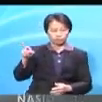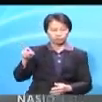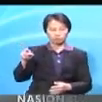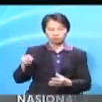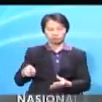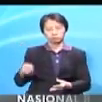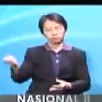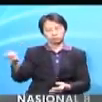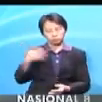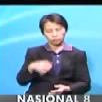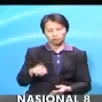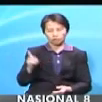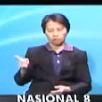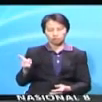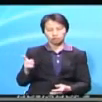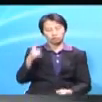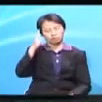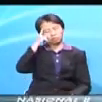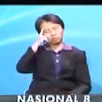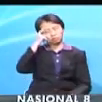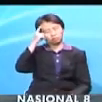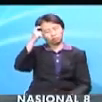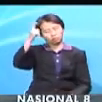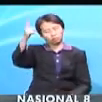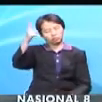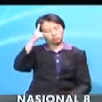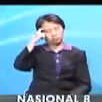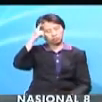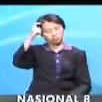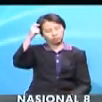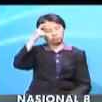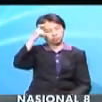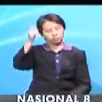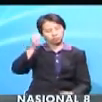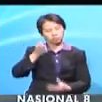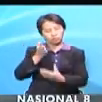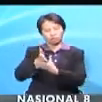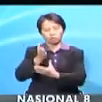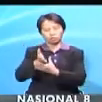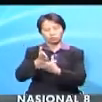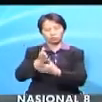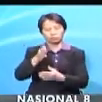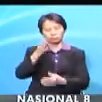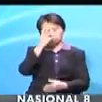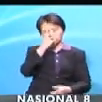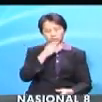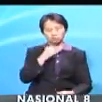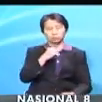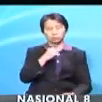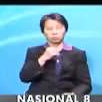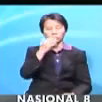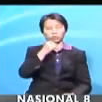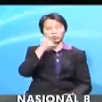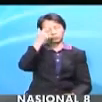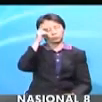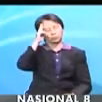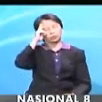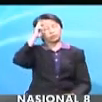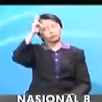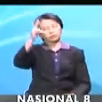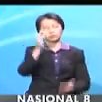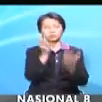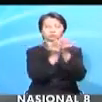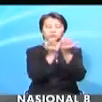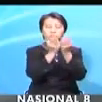memaklumkan dia telah termimpi termimpi-mimpi yang mengganggu tidurnya karena Kerinduan kepada para